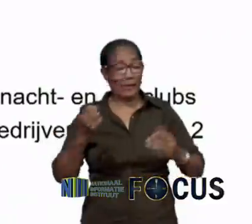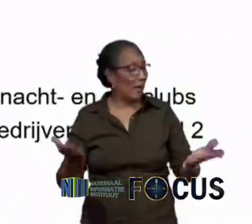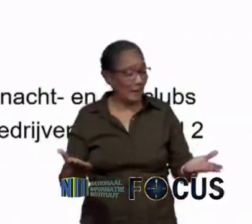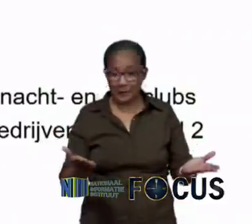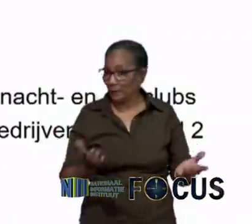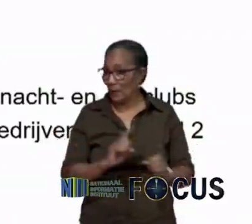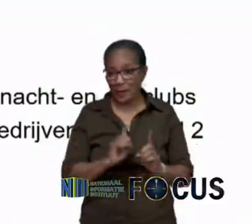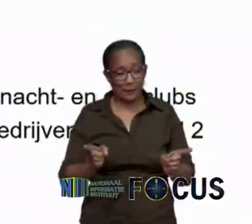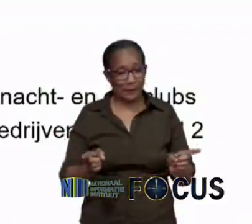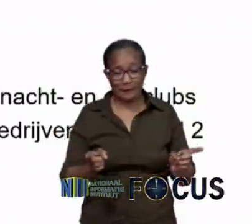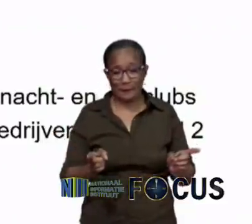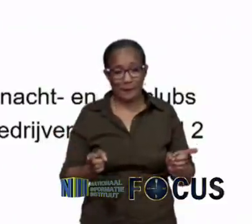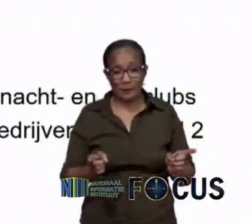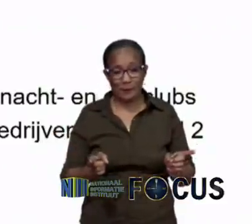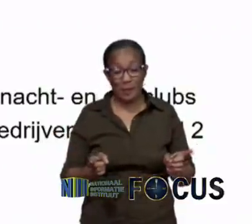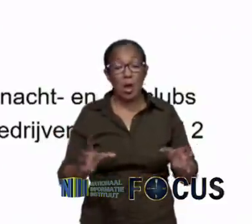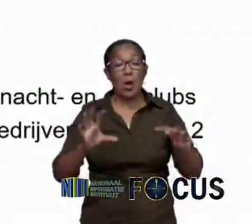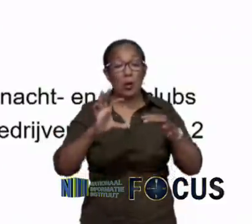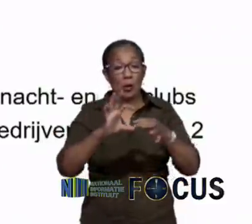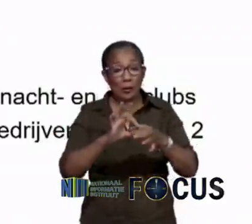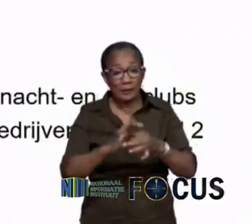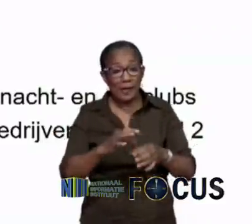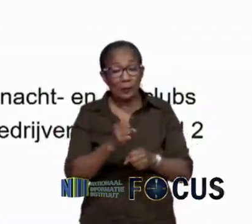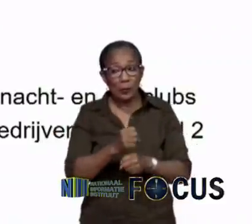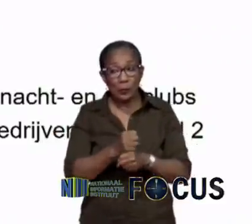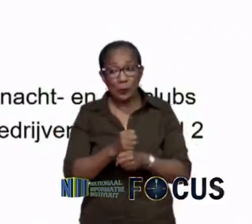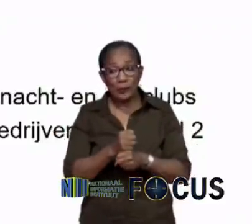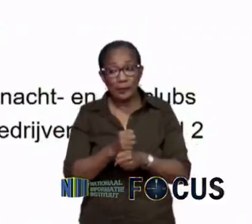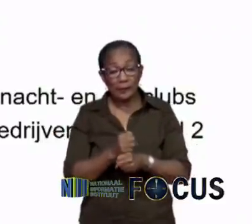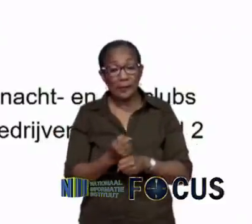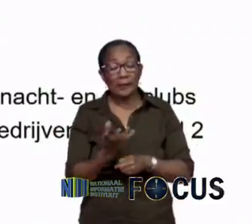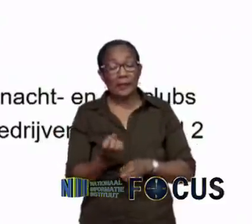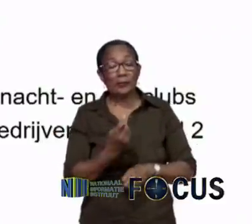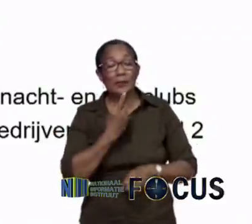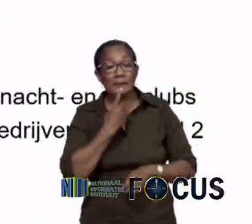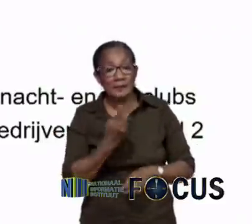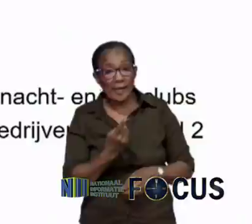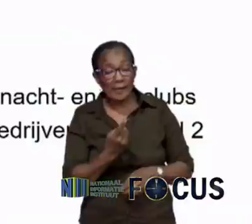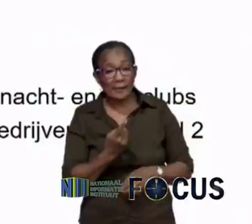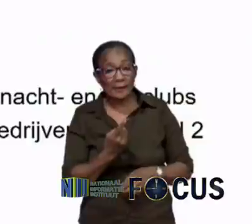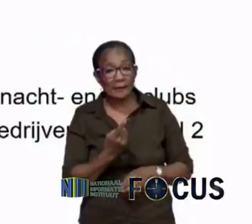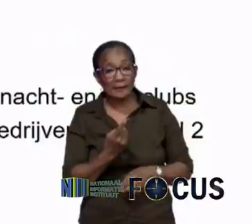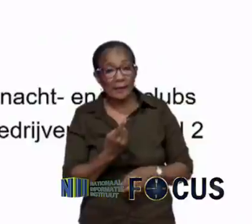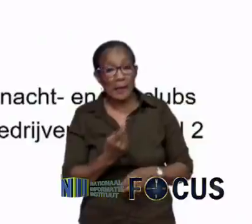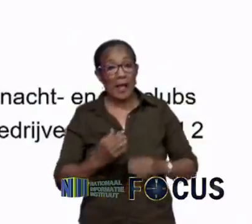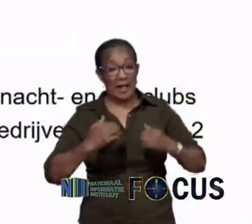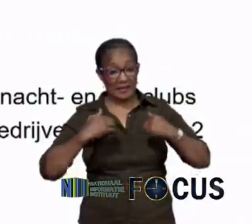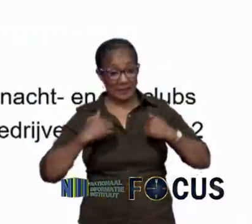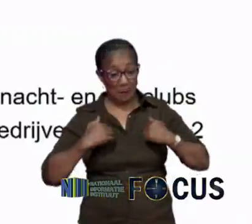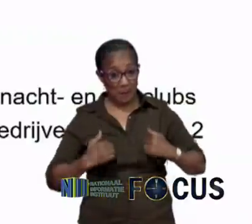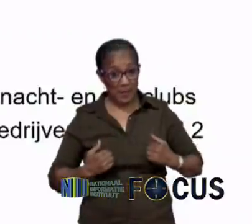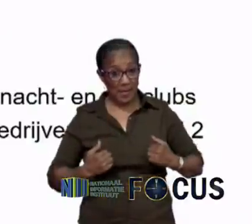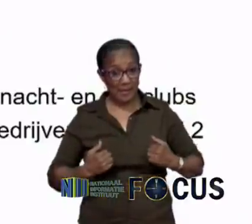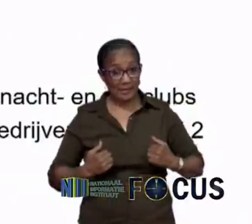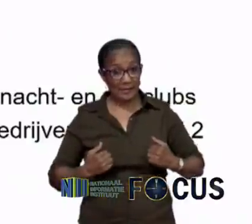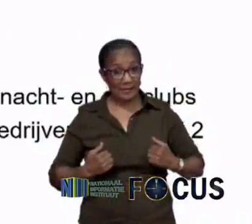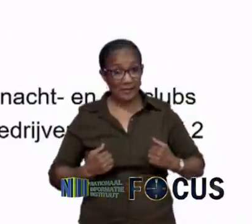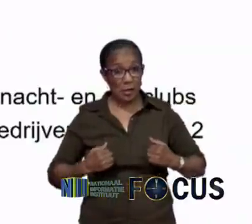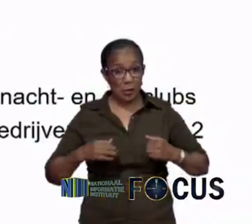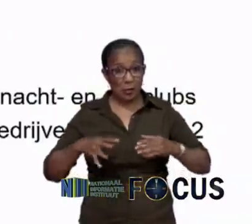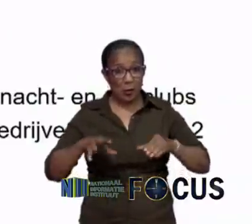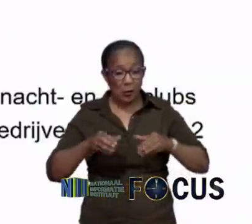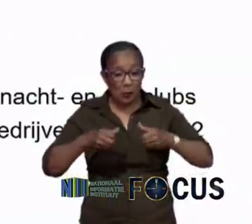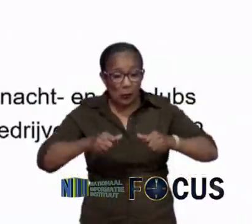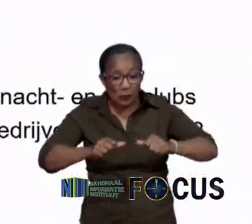dat no mag. Contact beroepen. Dat wat taki pes ma you e fas you. Dus wat massage